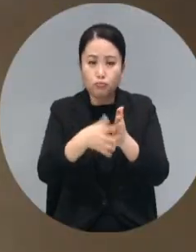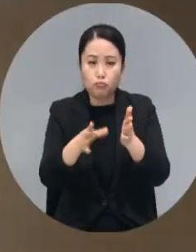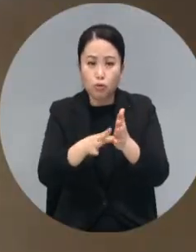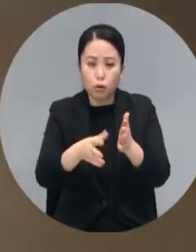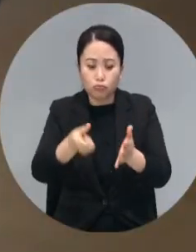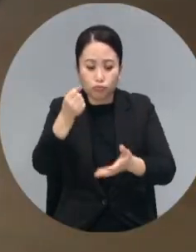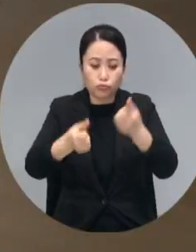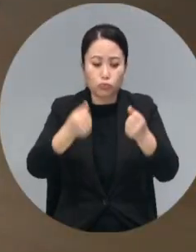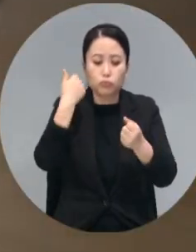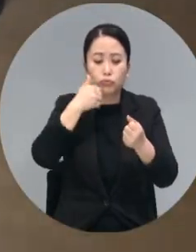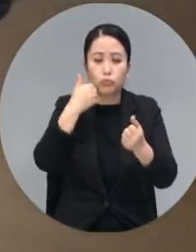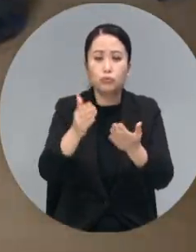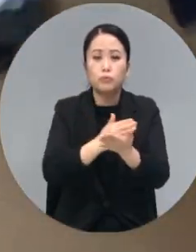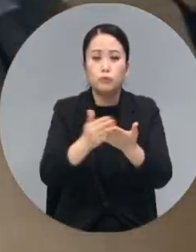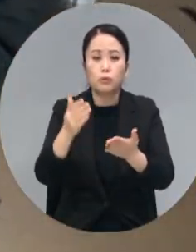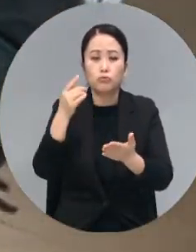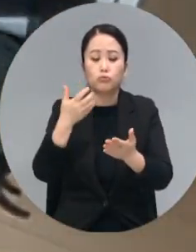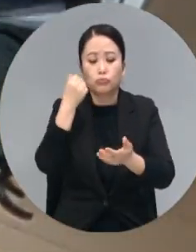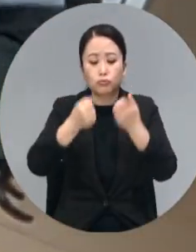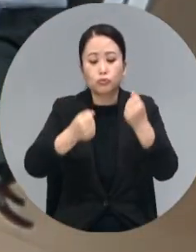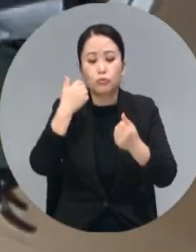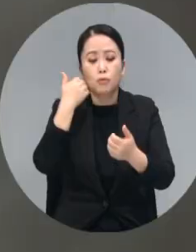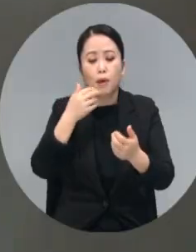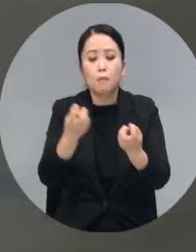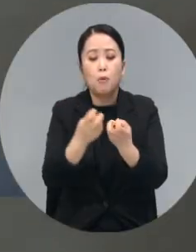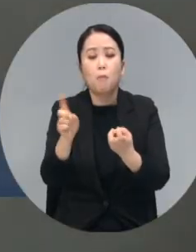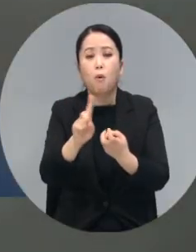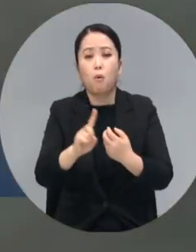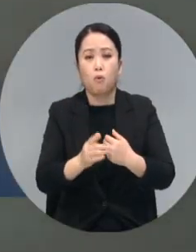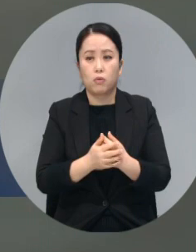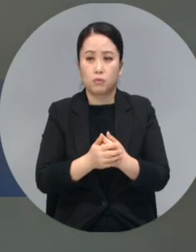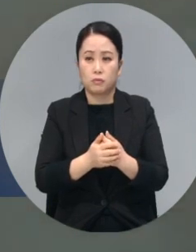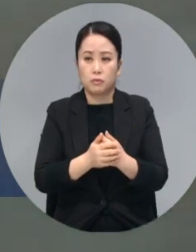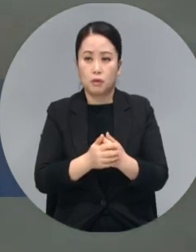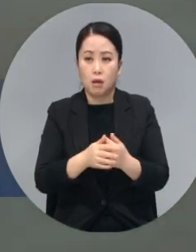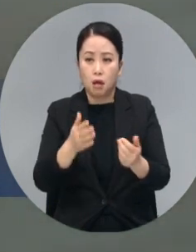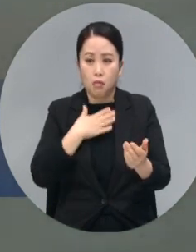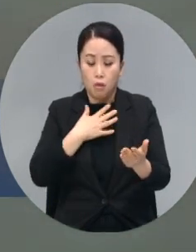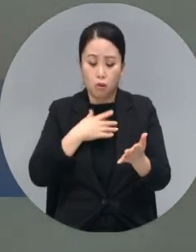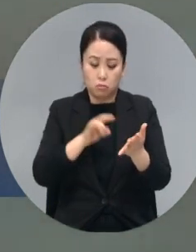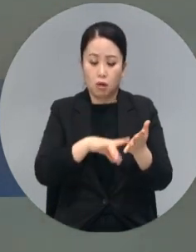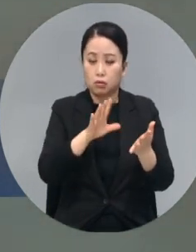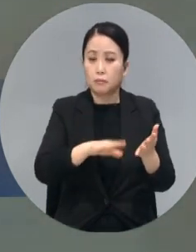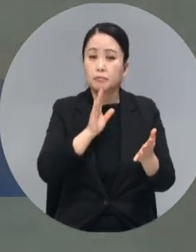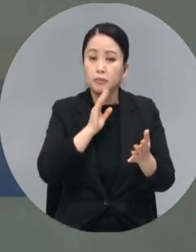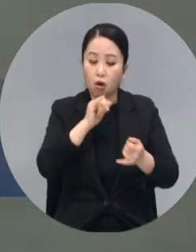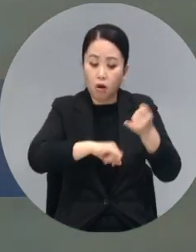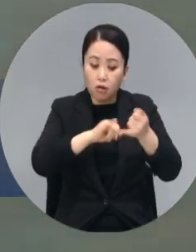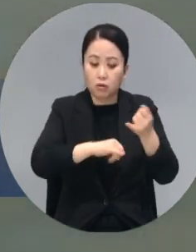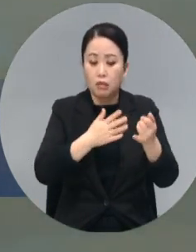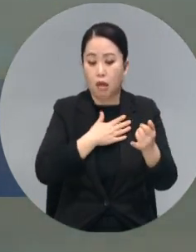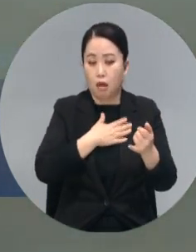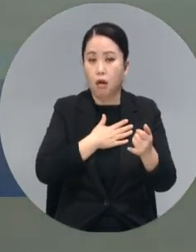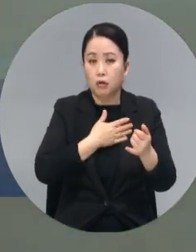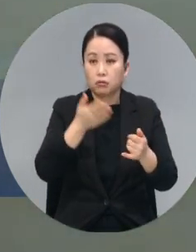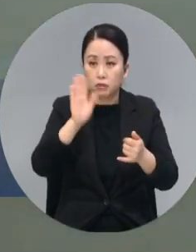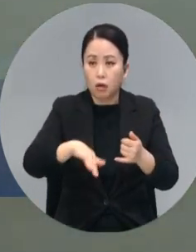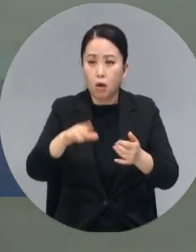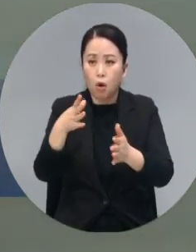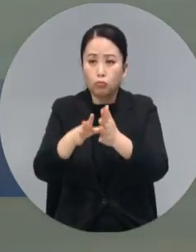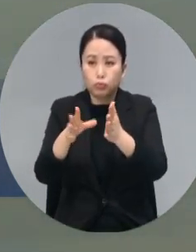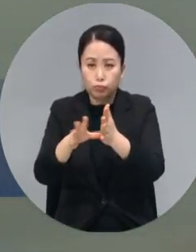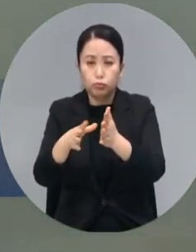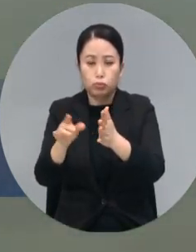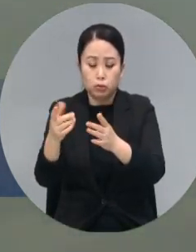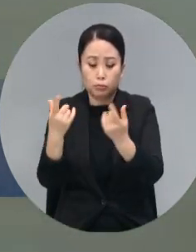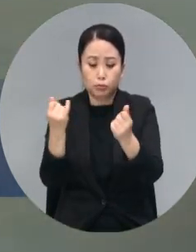어떻게 구분하냐며 반발합니다. 내 세금이지. 그거 가신한 거잖아요. 니큰 얘들 어디가?